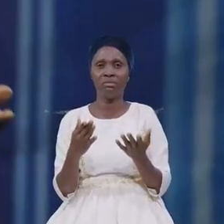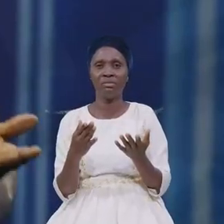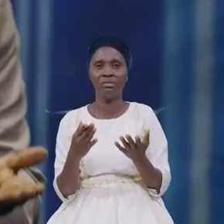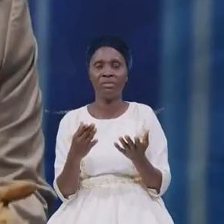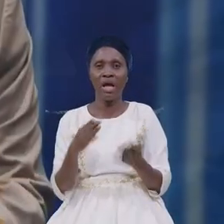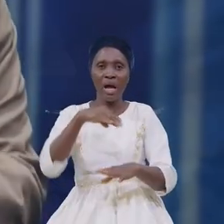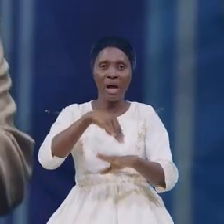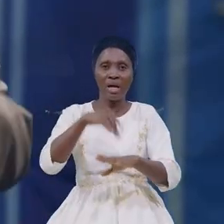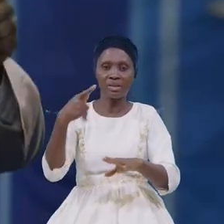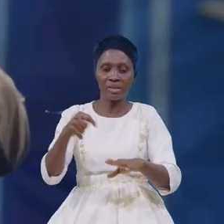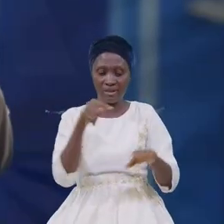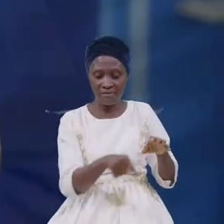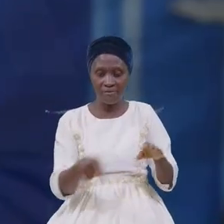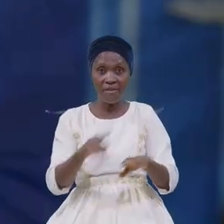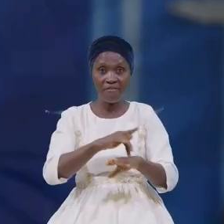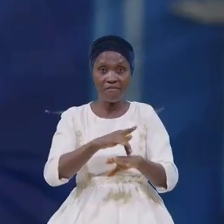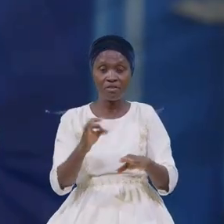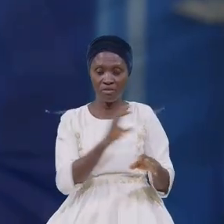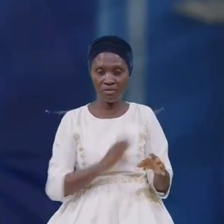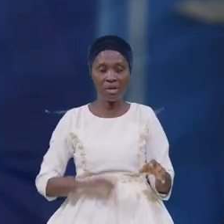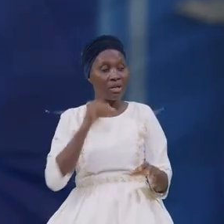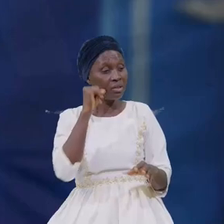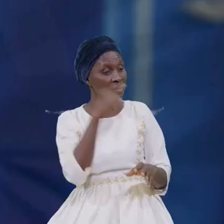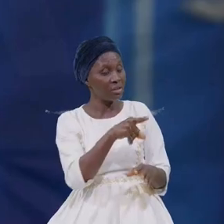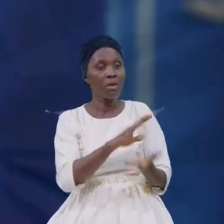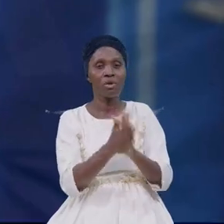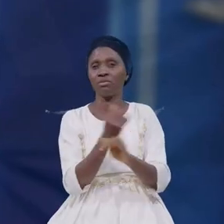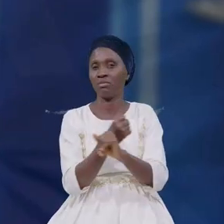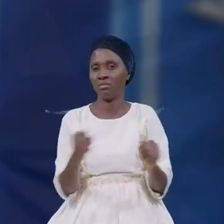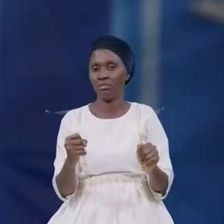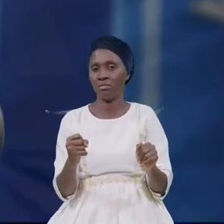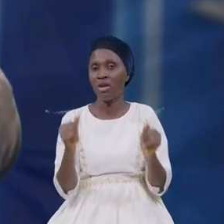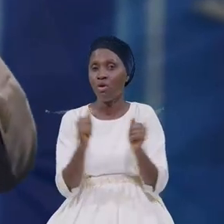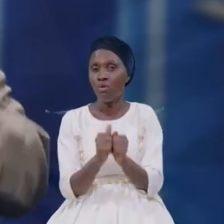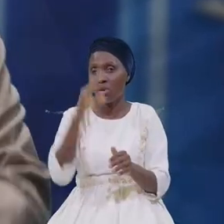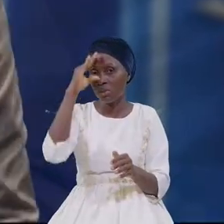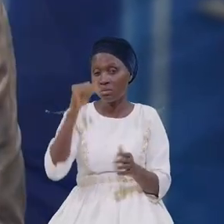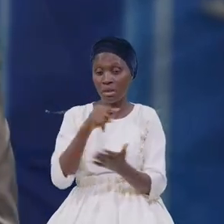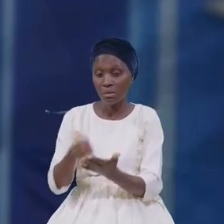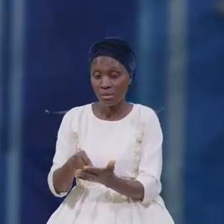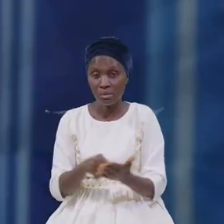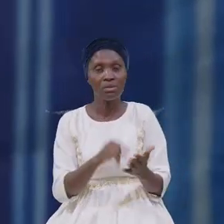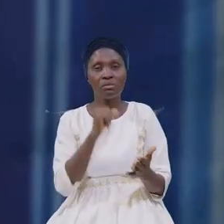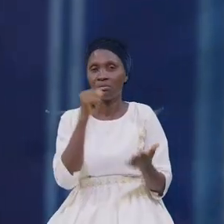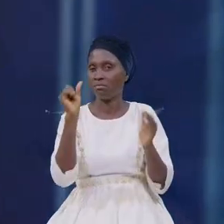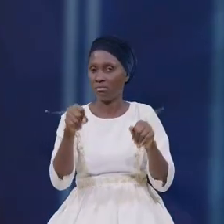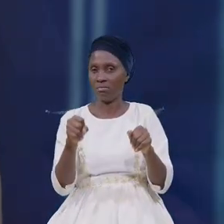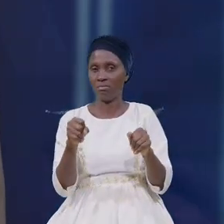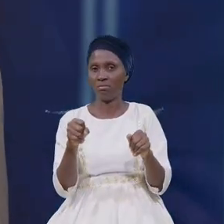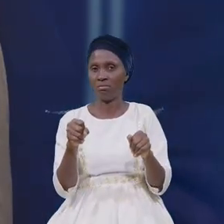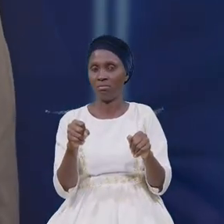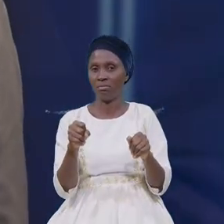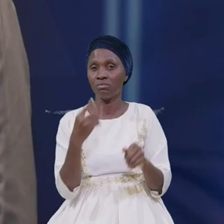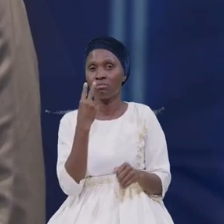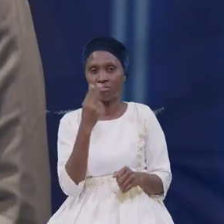de Christ. Elle était sauvée. C'est dit, aux hommes, cela est impossible. Évidemment,